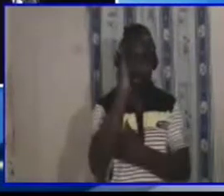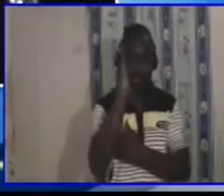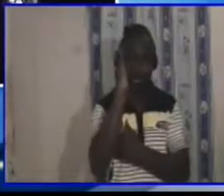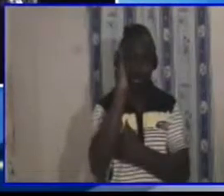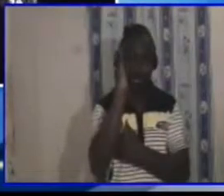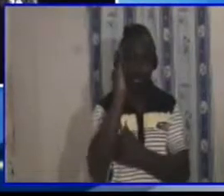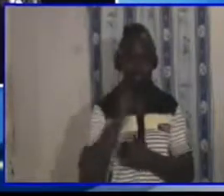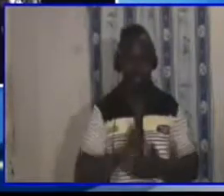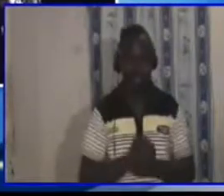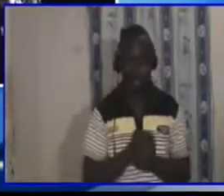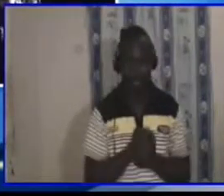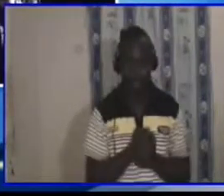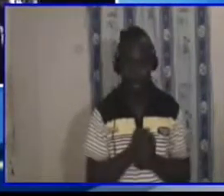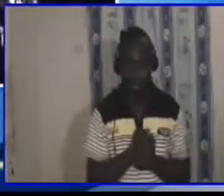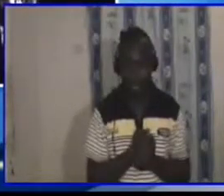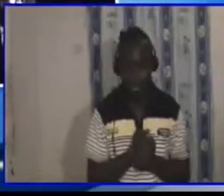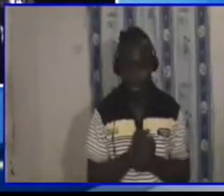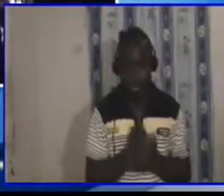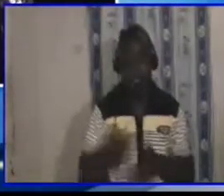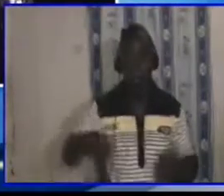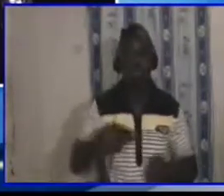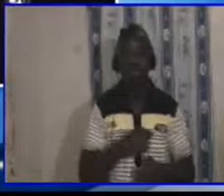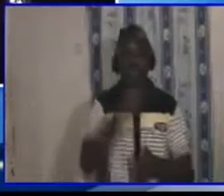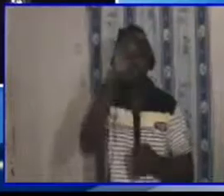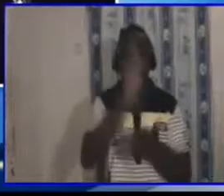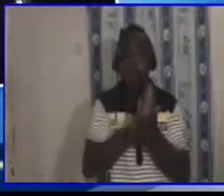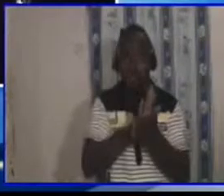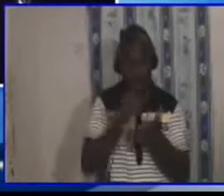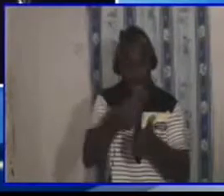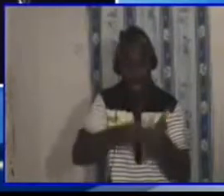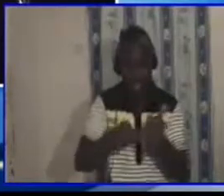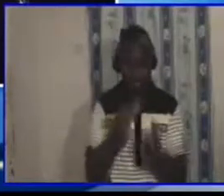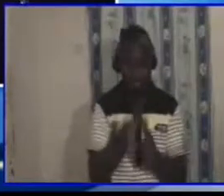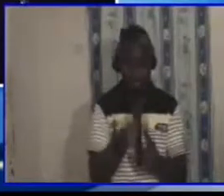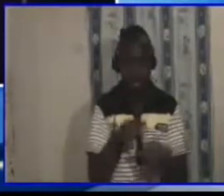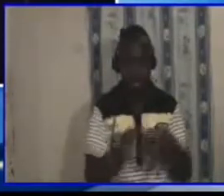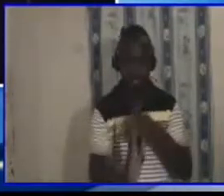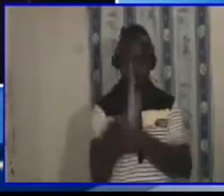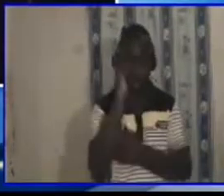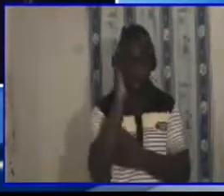ma noi viviamo di ogni parola di dio